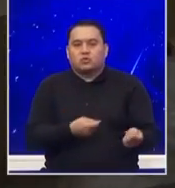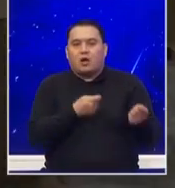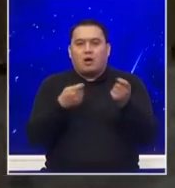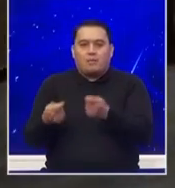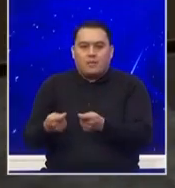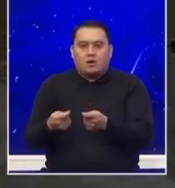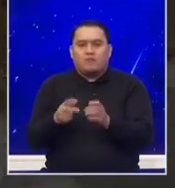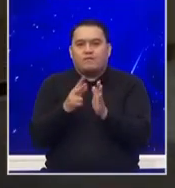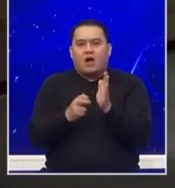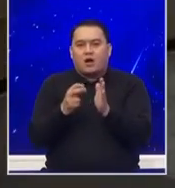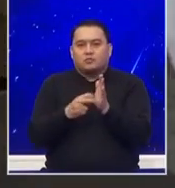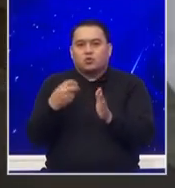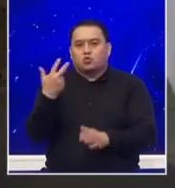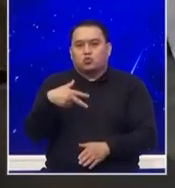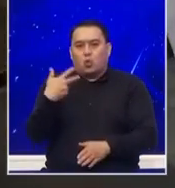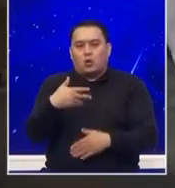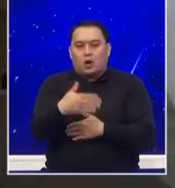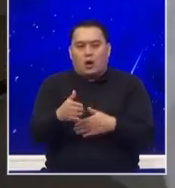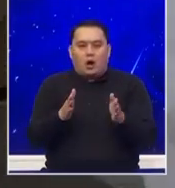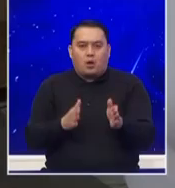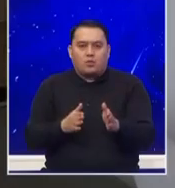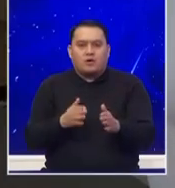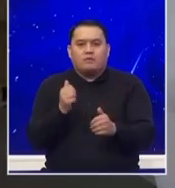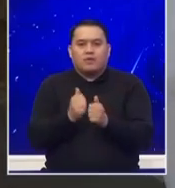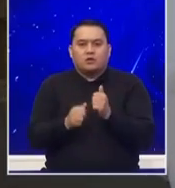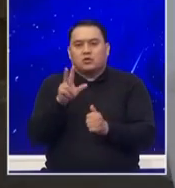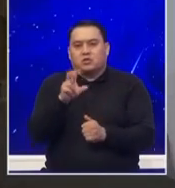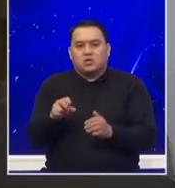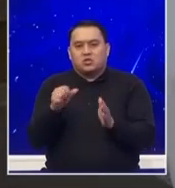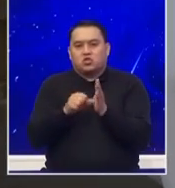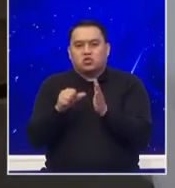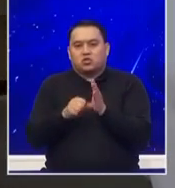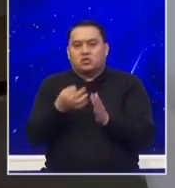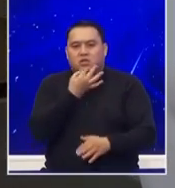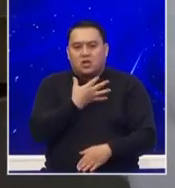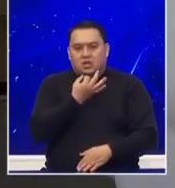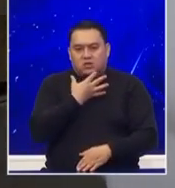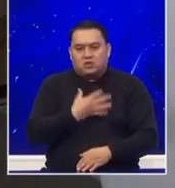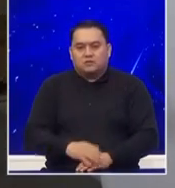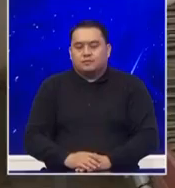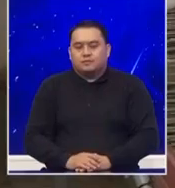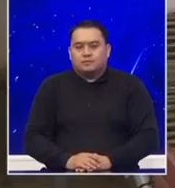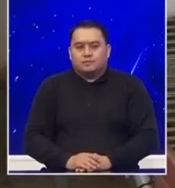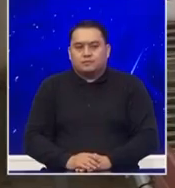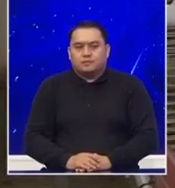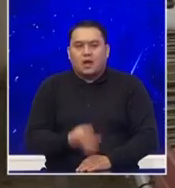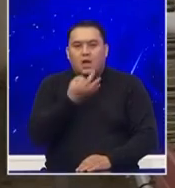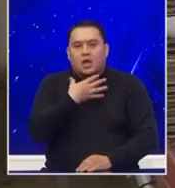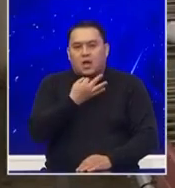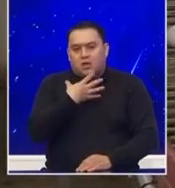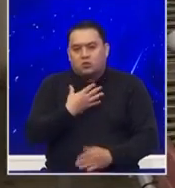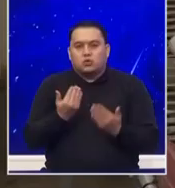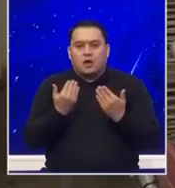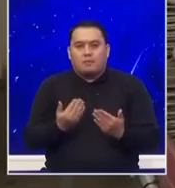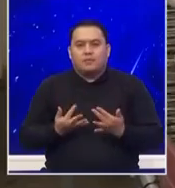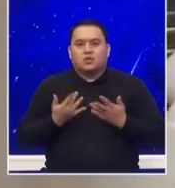по 840 таких коробок, в каждой коробке по 360 яиц. Яйцо – продукт